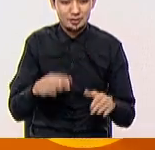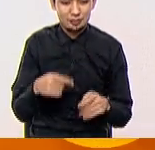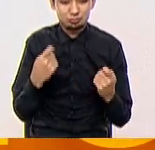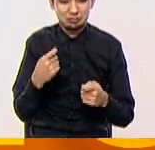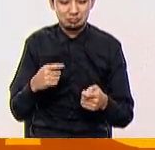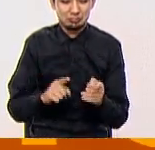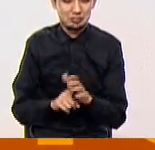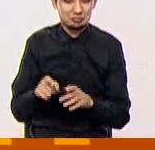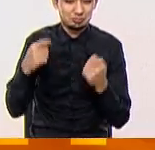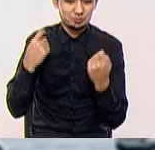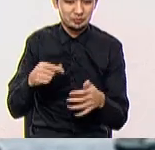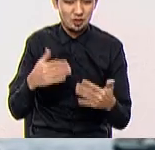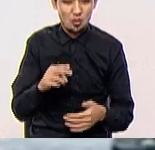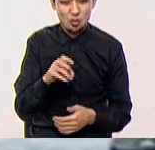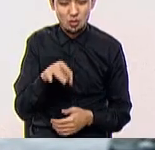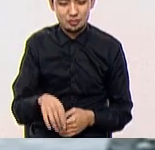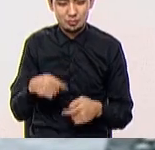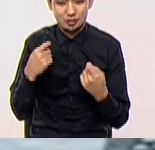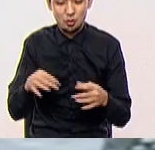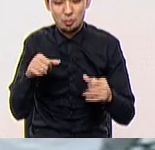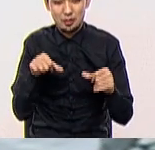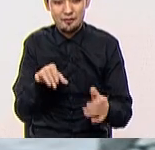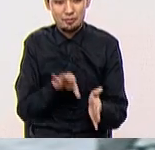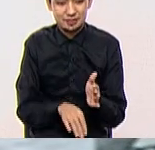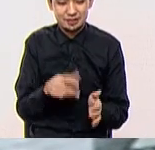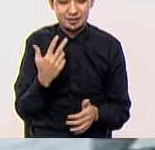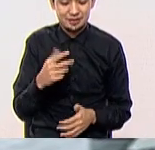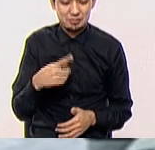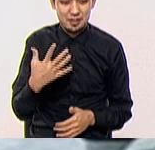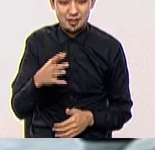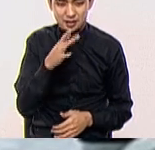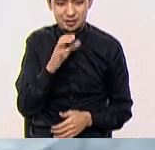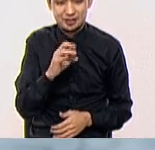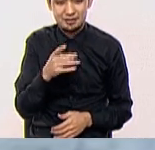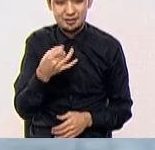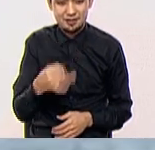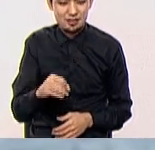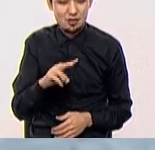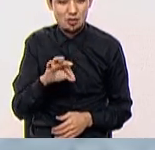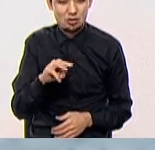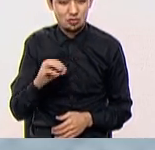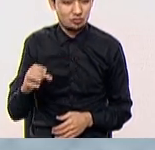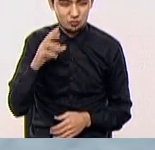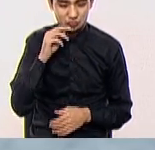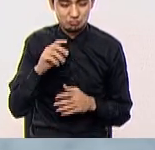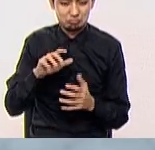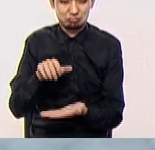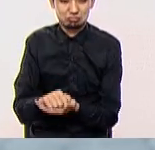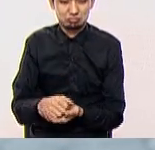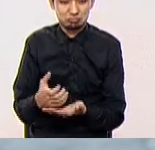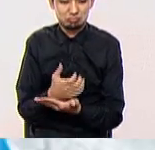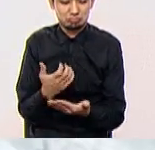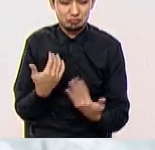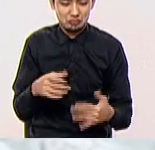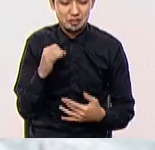Сатылымның нәтижесі бойынша кортты сатып алу құқығынсыз 3,5 жылға Сергей Лотыш есімді кәсіпкер емденген. Әкімдіктегілер кәсіпкердің